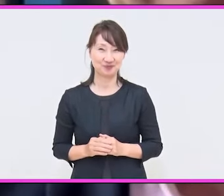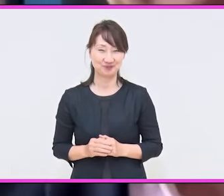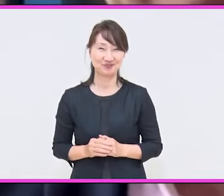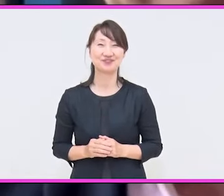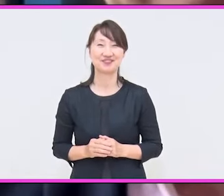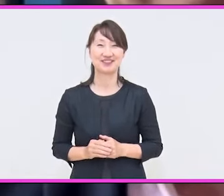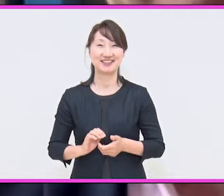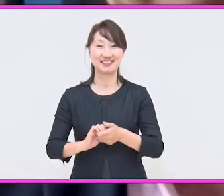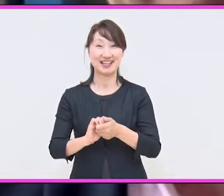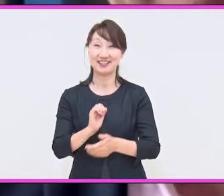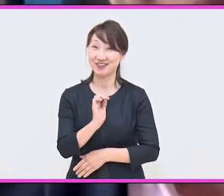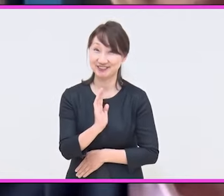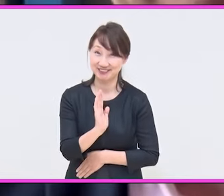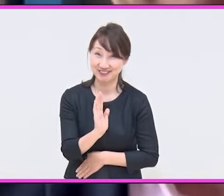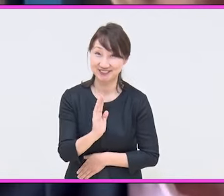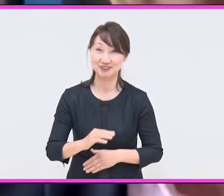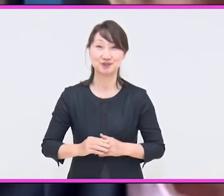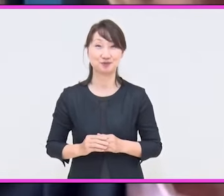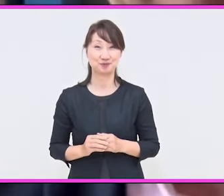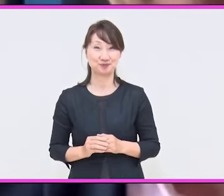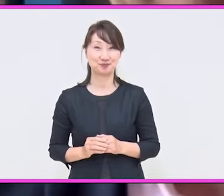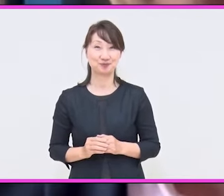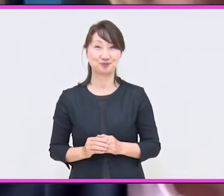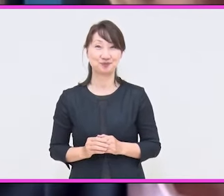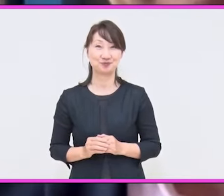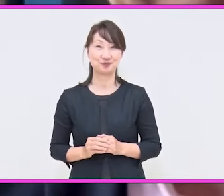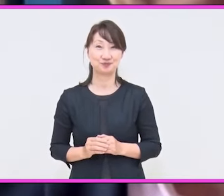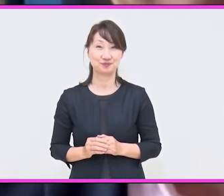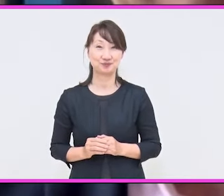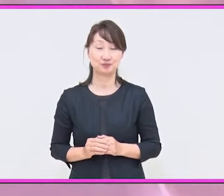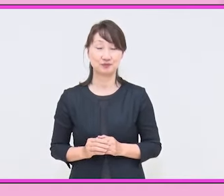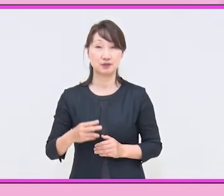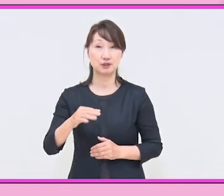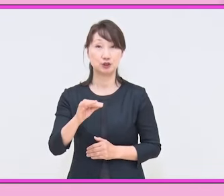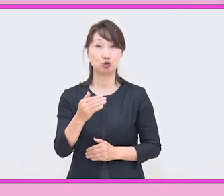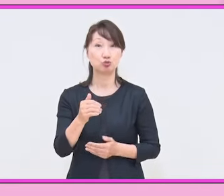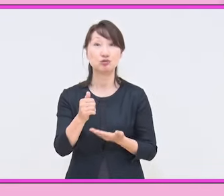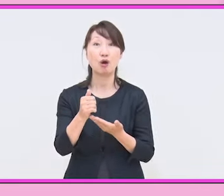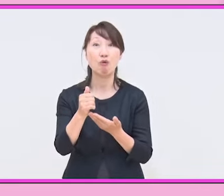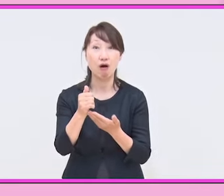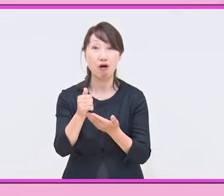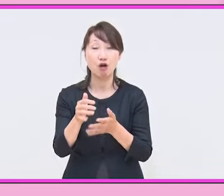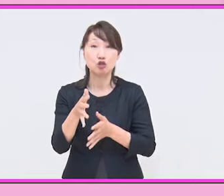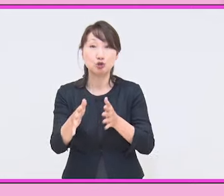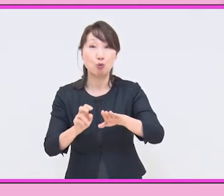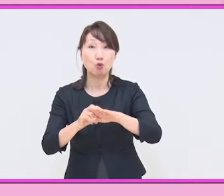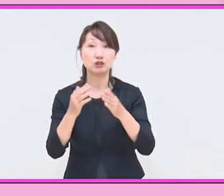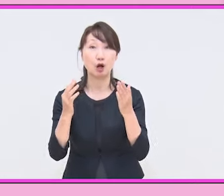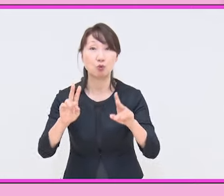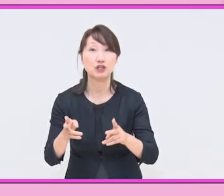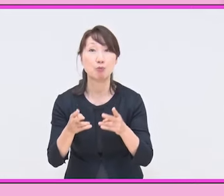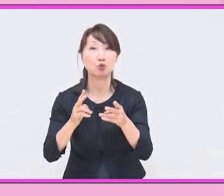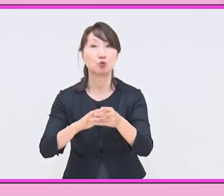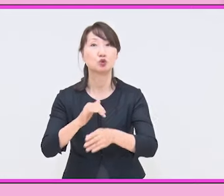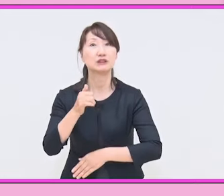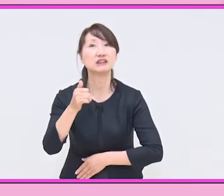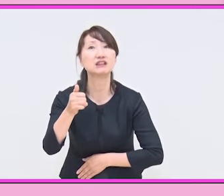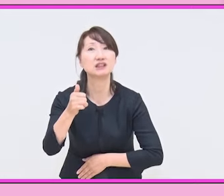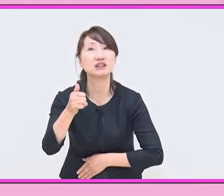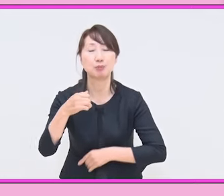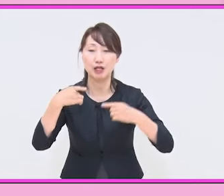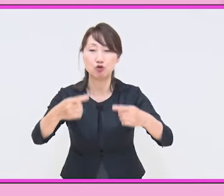はい、ぜひよろしくお願いいたします。はい、ニックさんはですね、スポーツ医学を専門とする医師でありなが